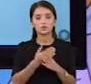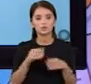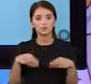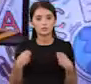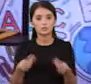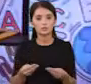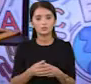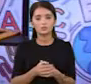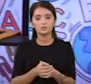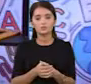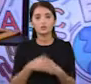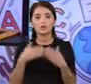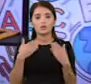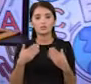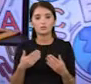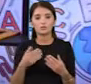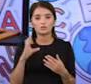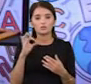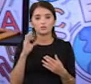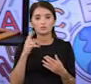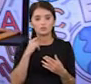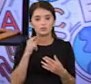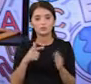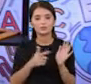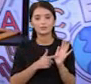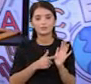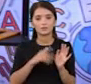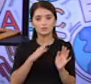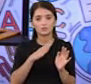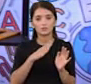beraman. Mana bu son agar 7 bo'lsa-chi?